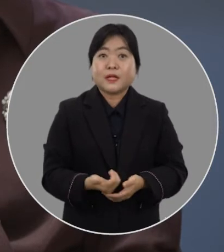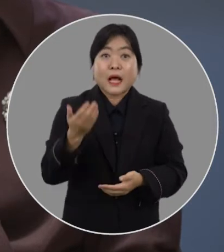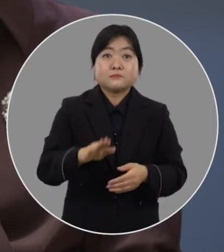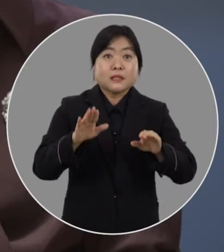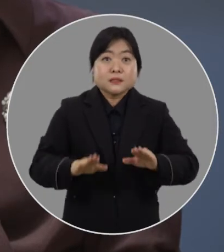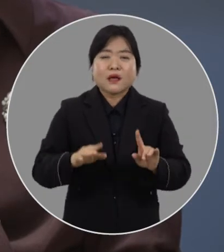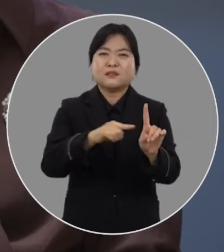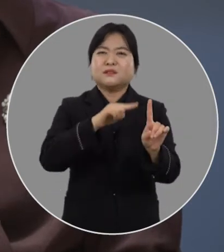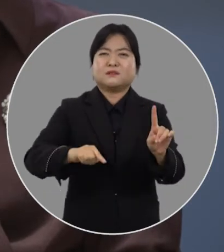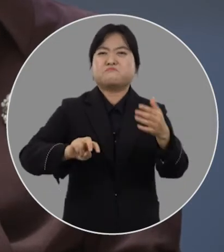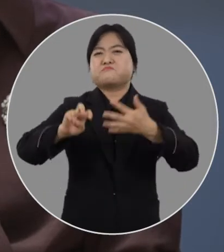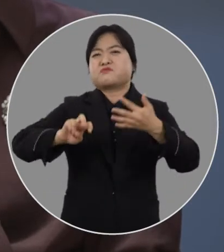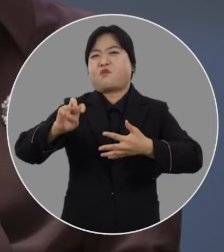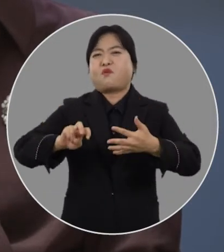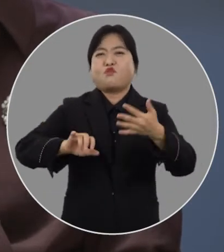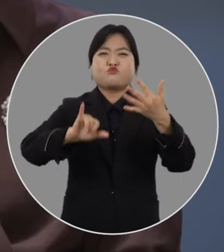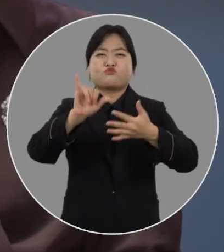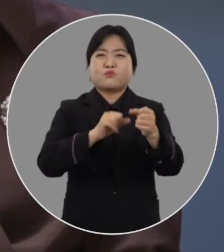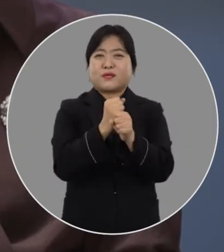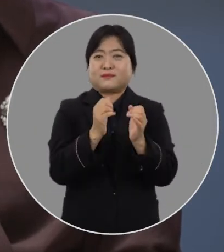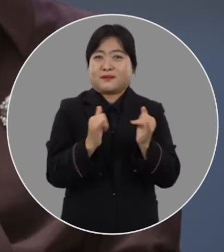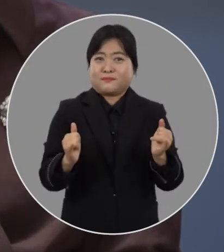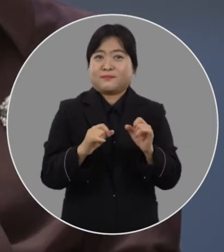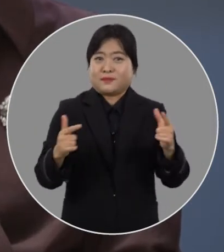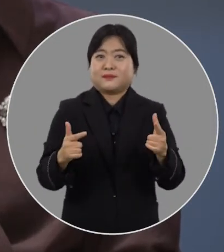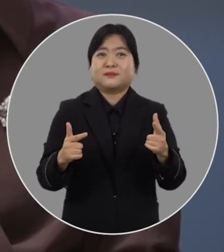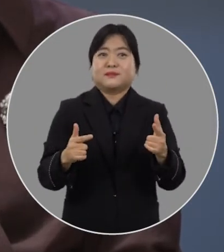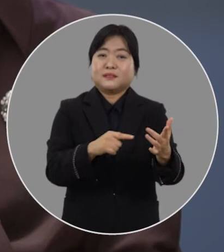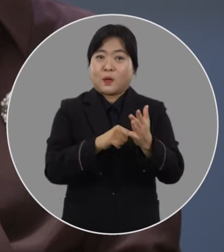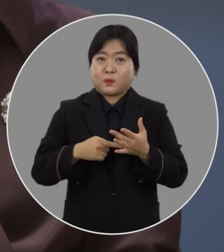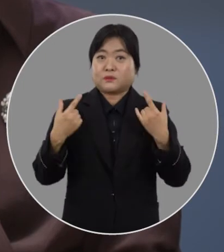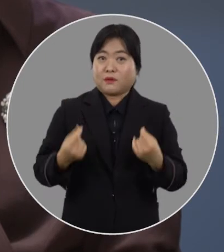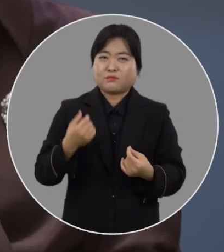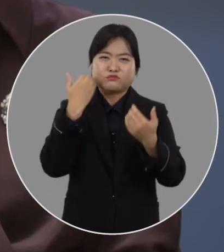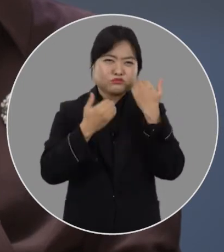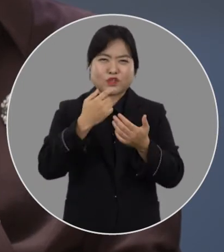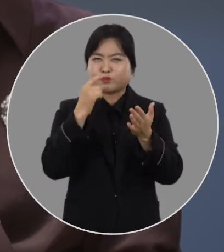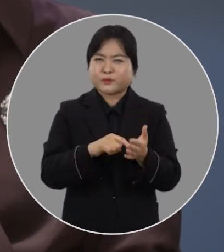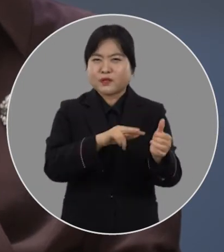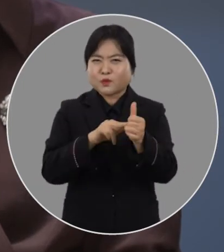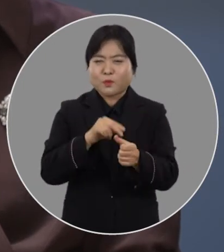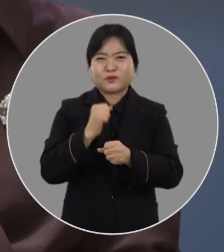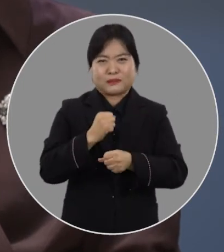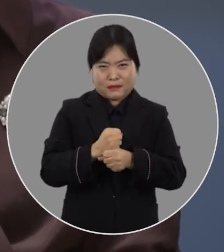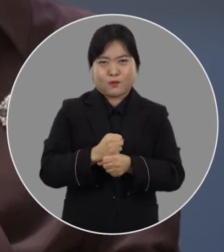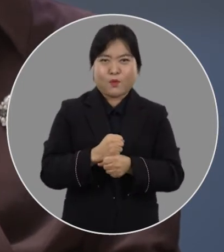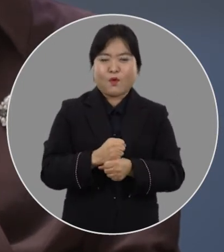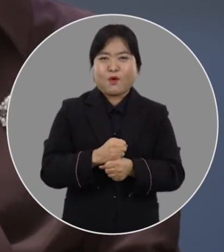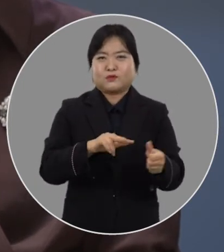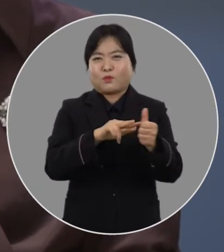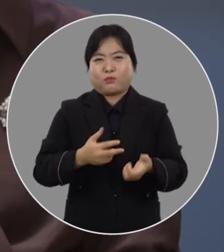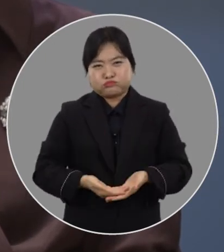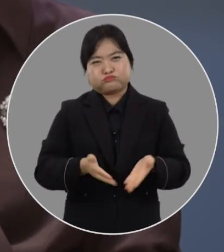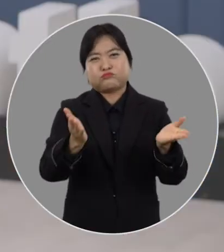하지만 이제는 1인 미디어, 유튜브 크리에이터 같은 용어가 보여주듯이 누구나 쉽게 정보를 제작하고 유통할 수 있는